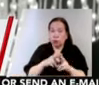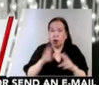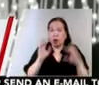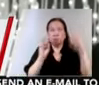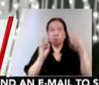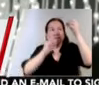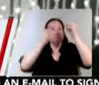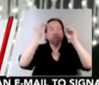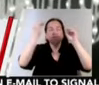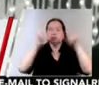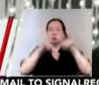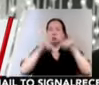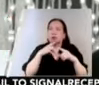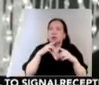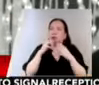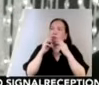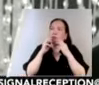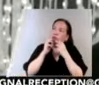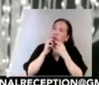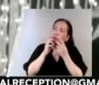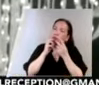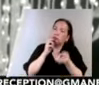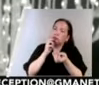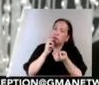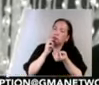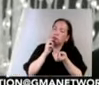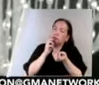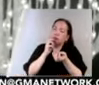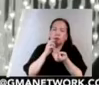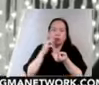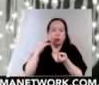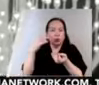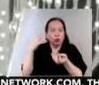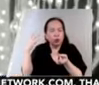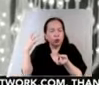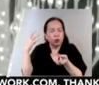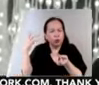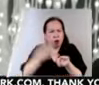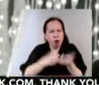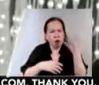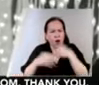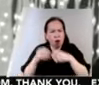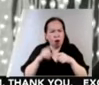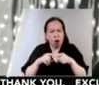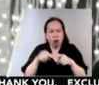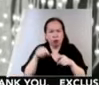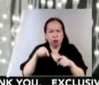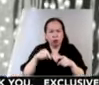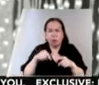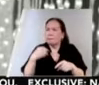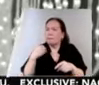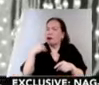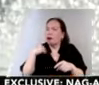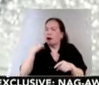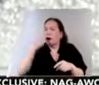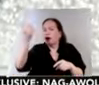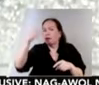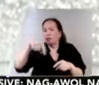ano yung, kumbaga yung mga nakikita namin dito, hindi pa nakikita sa ibang mga ganitong